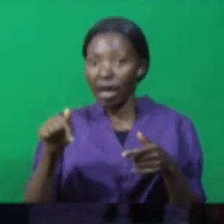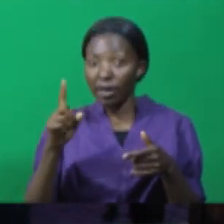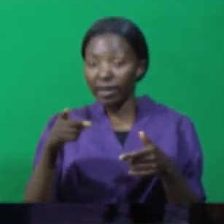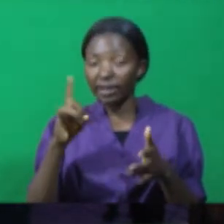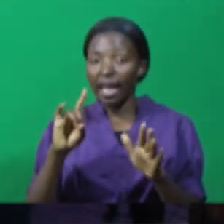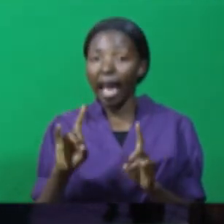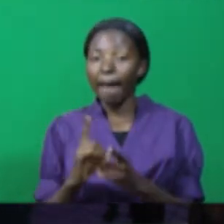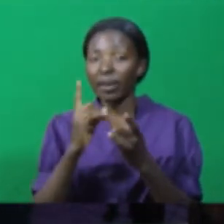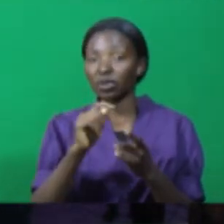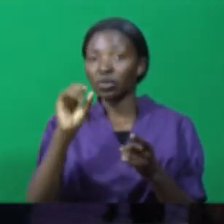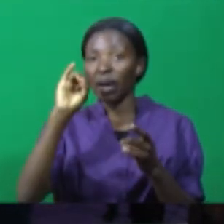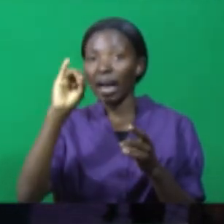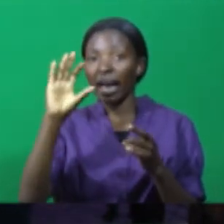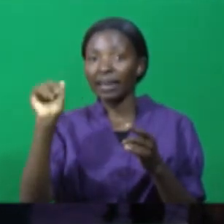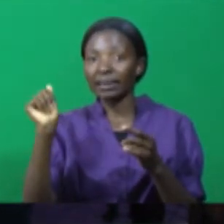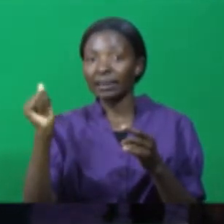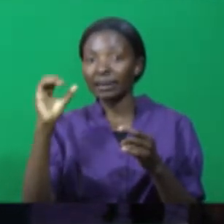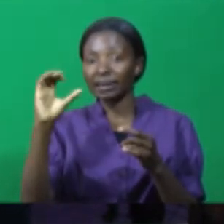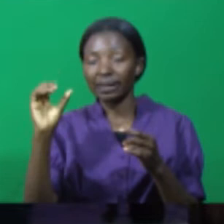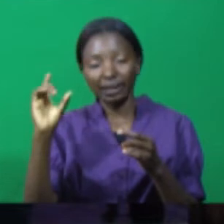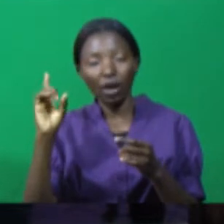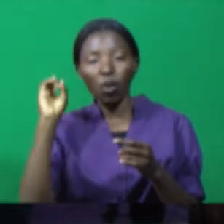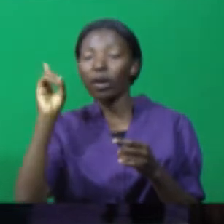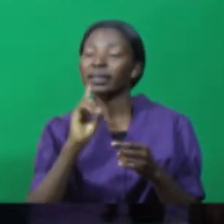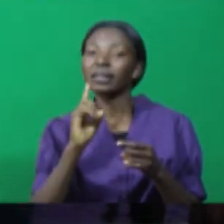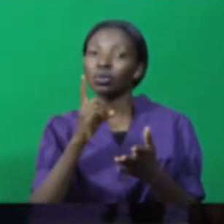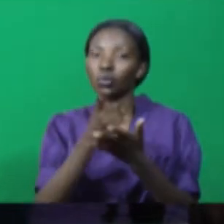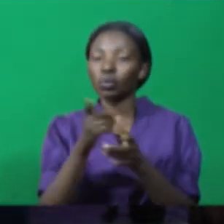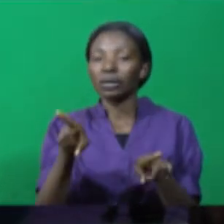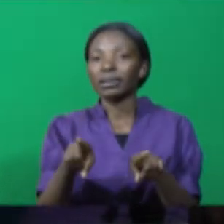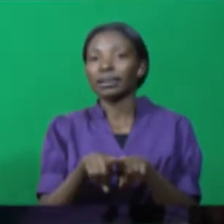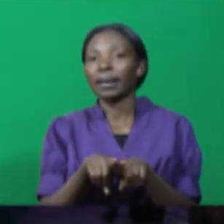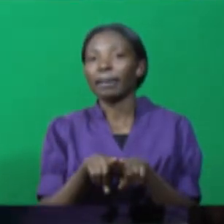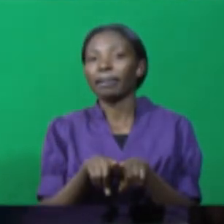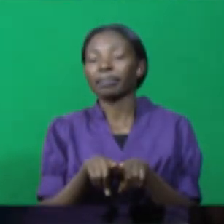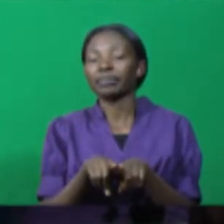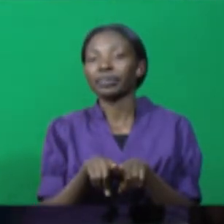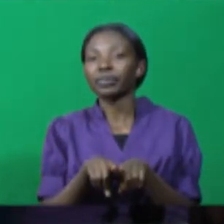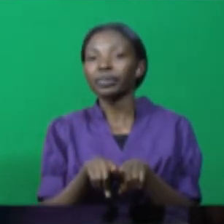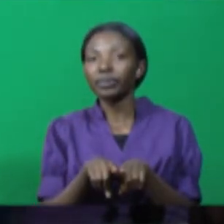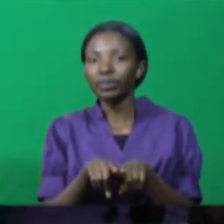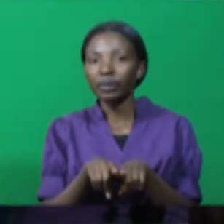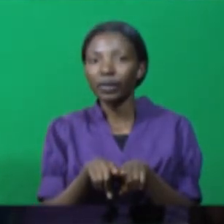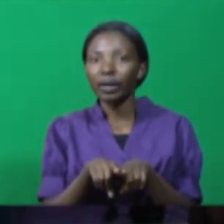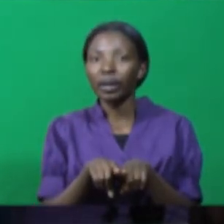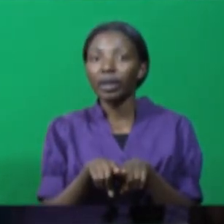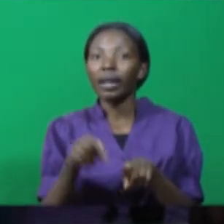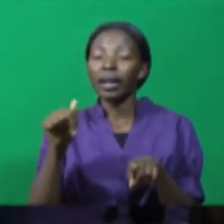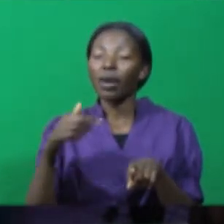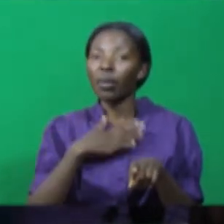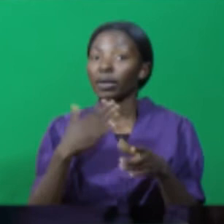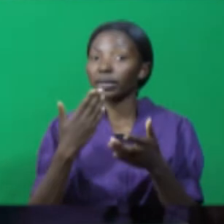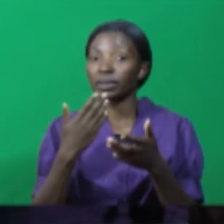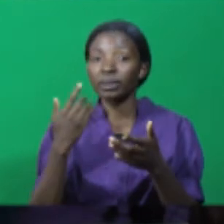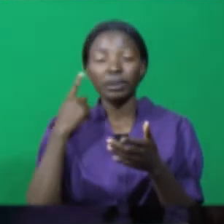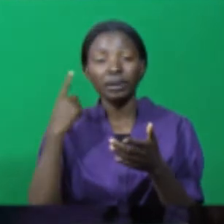Isaac inotoitwa chero nanhasi. Nekuti nekuti James pastor aiwa tozoenda chiyanzwe dukambo